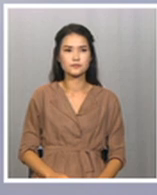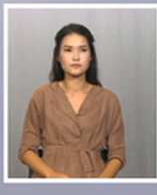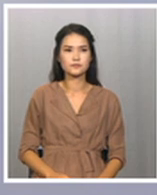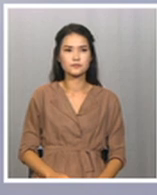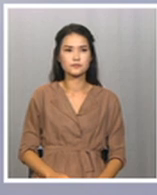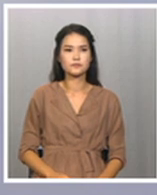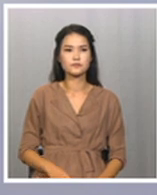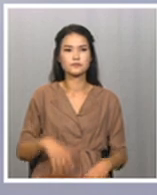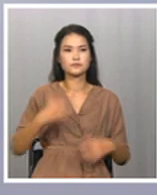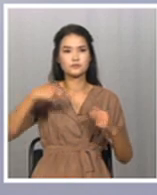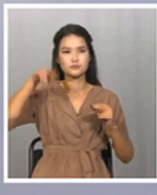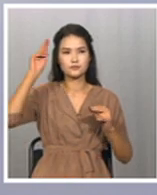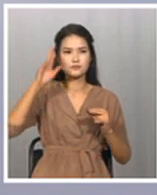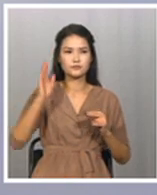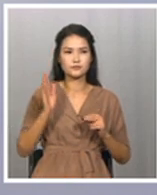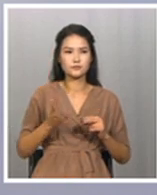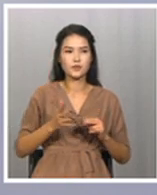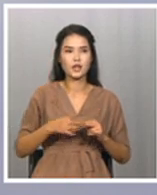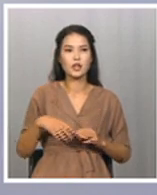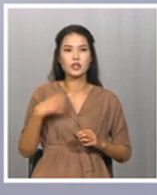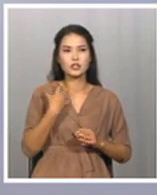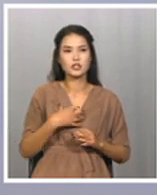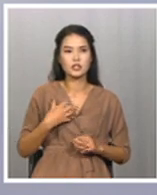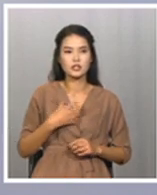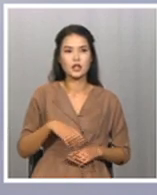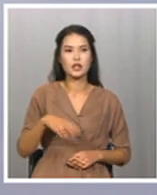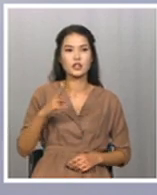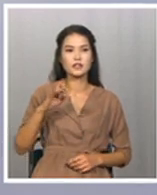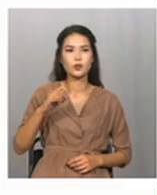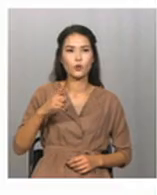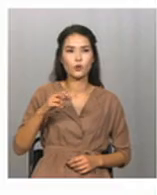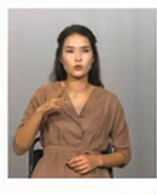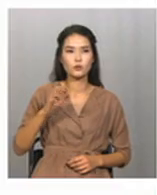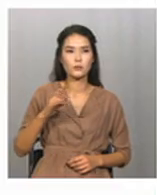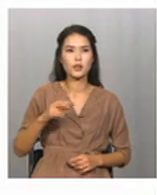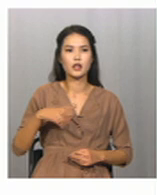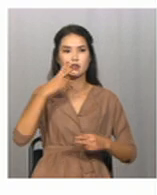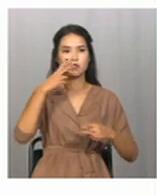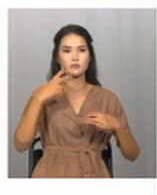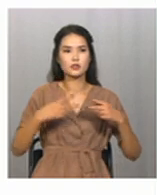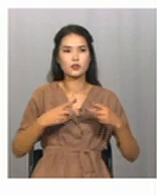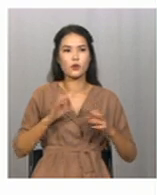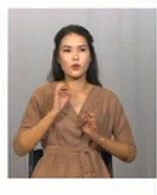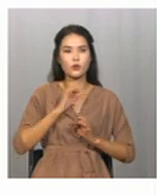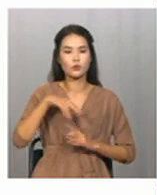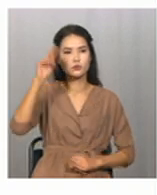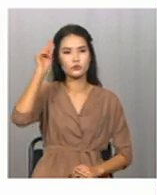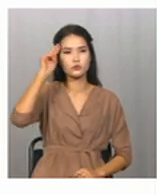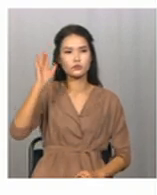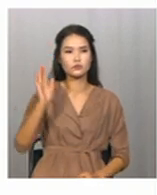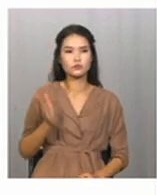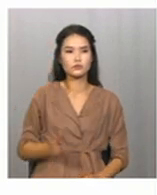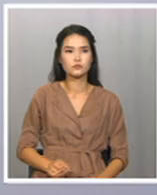де бүгінгі сабақта негізгі тригонометриялық тепе-теңдіктерді қолдануды